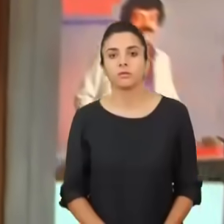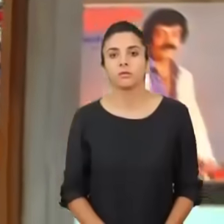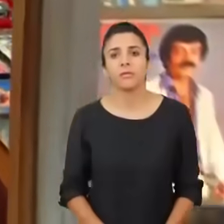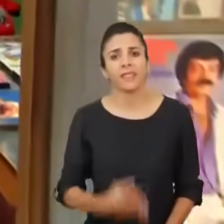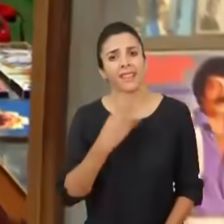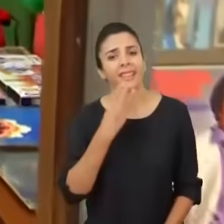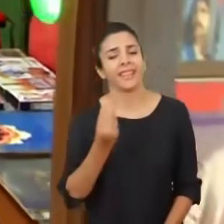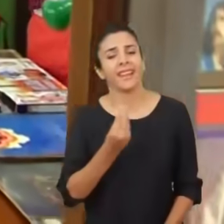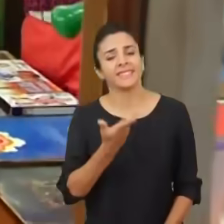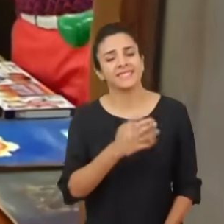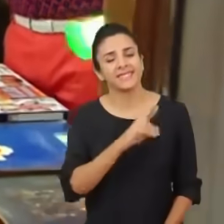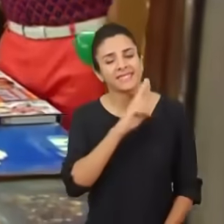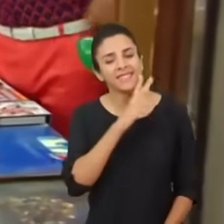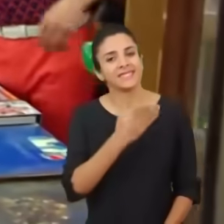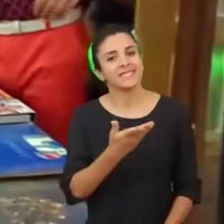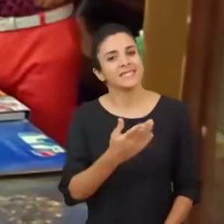Gençler ya, vallahi.